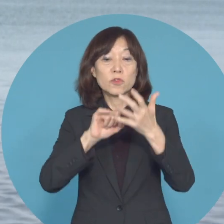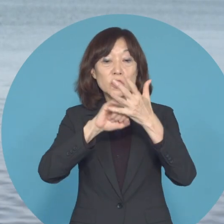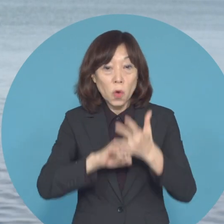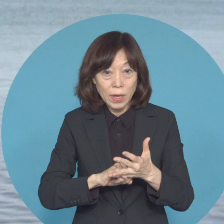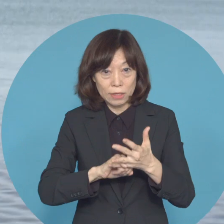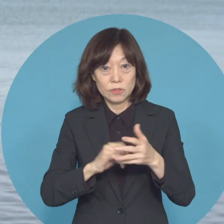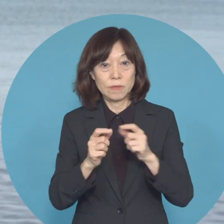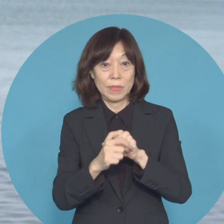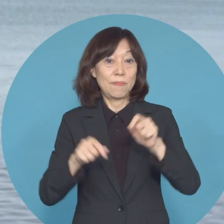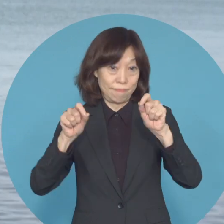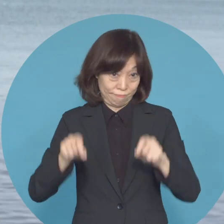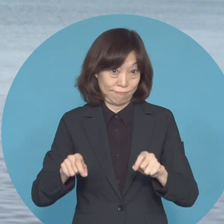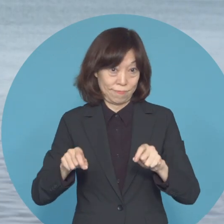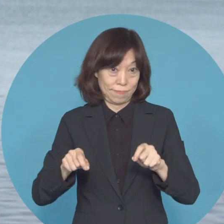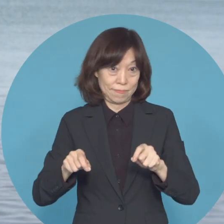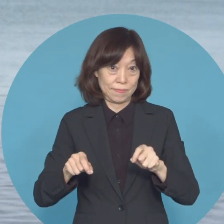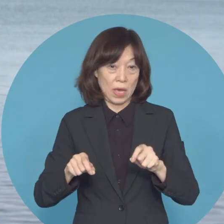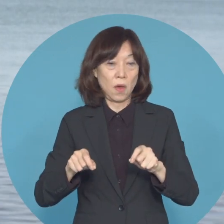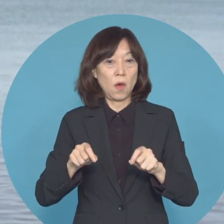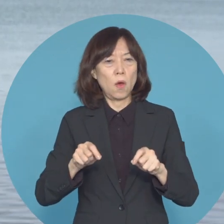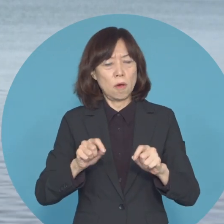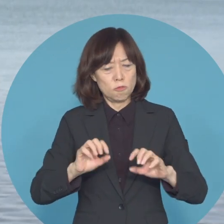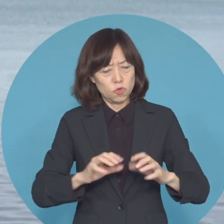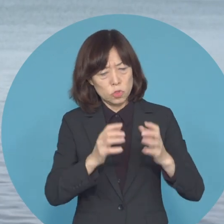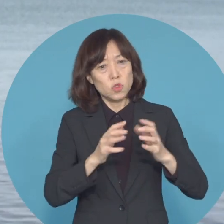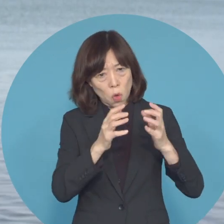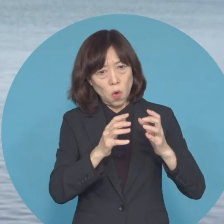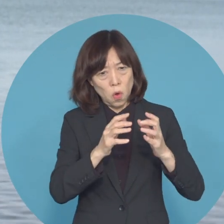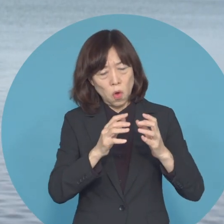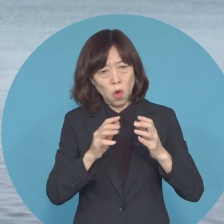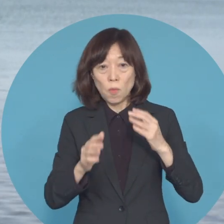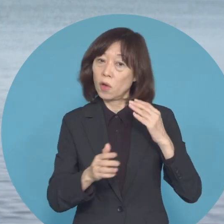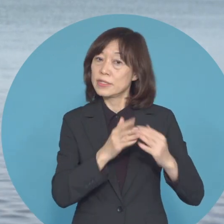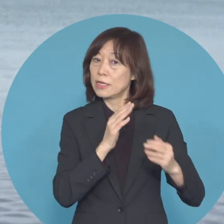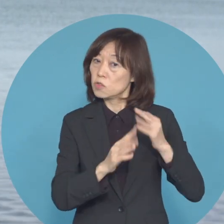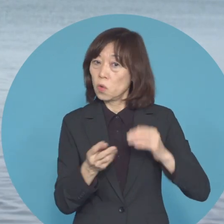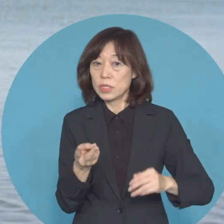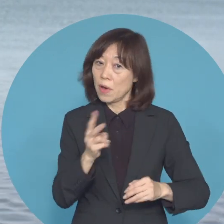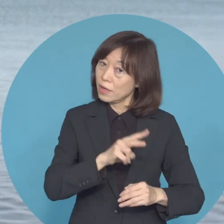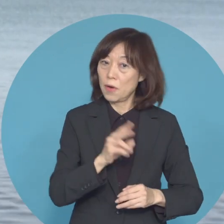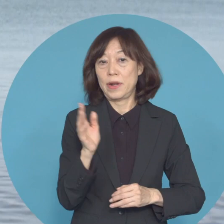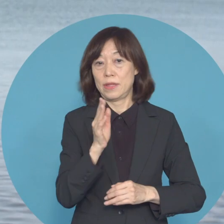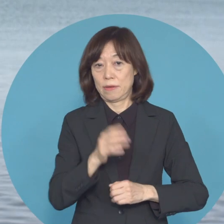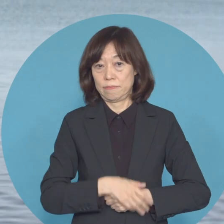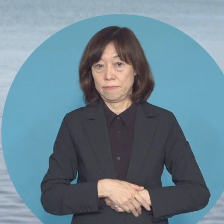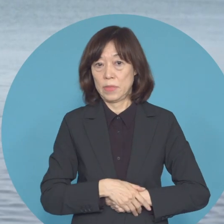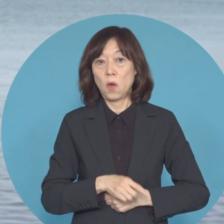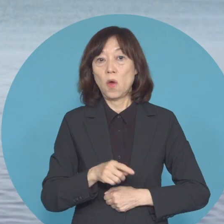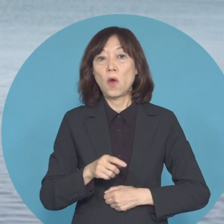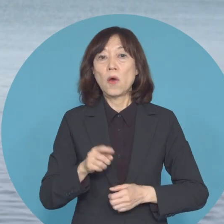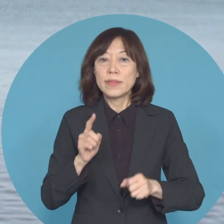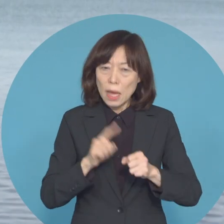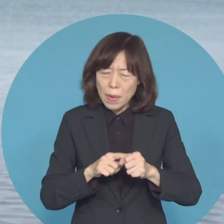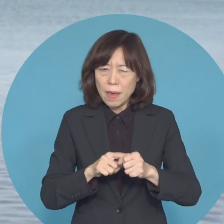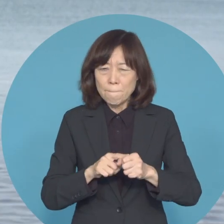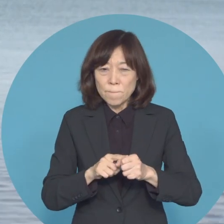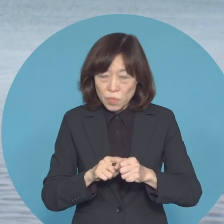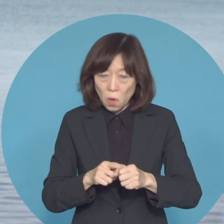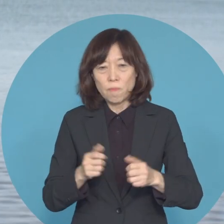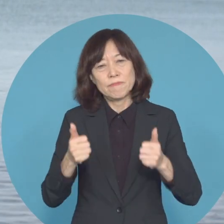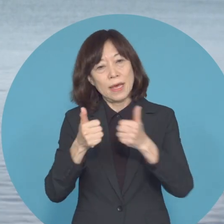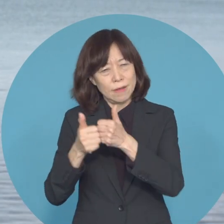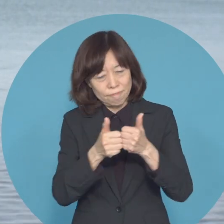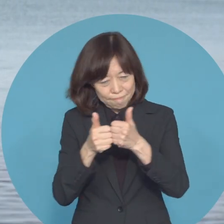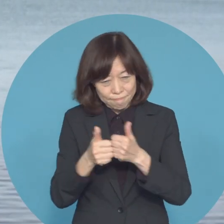約を結んでいます。どんな紛争も決して戦争にはしない。そのための徹底